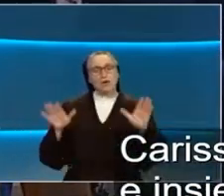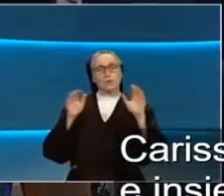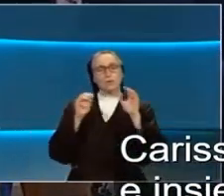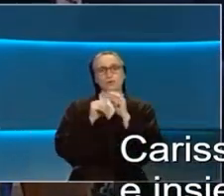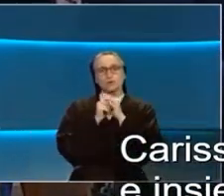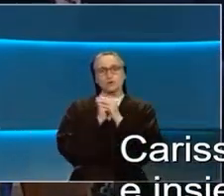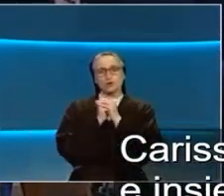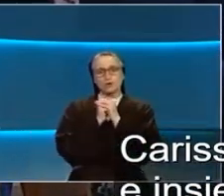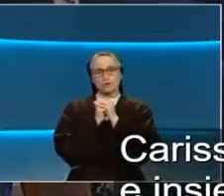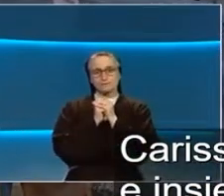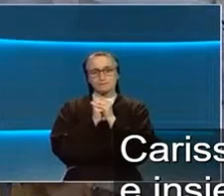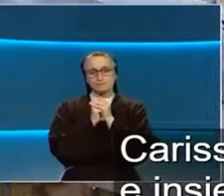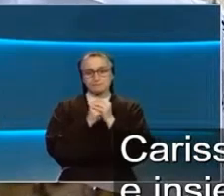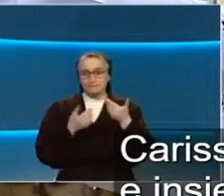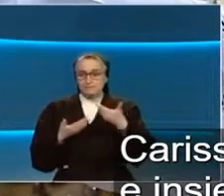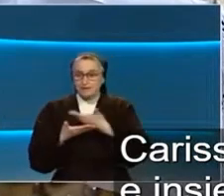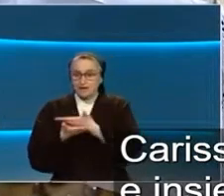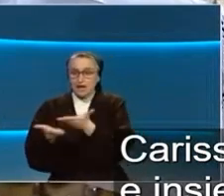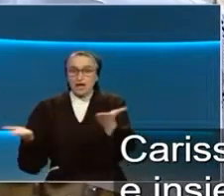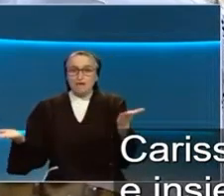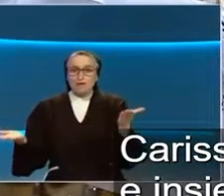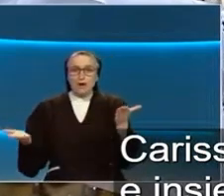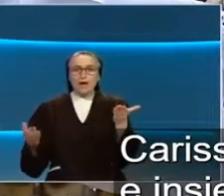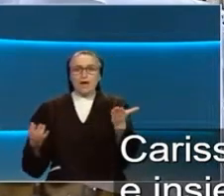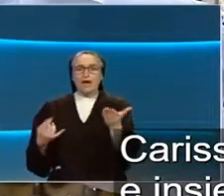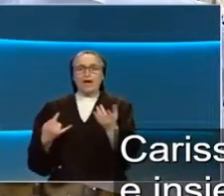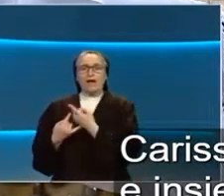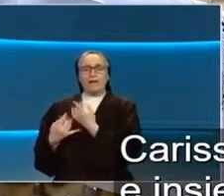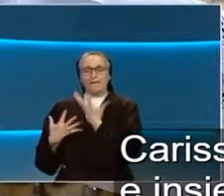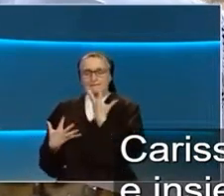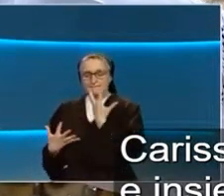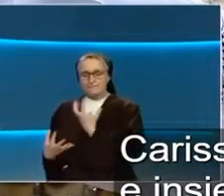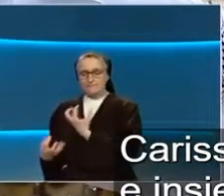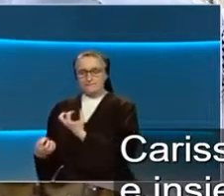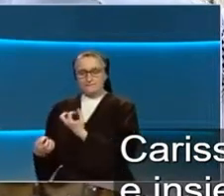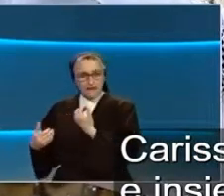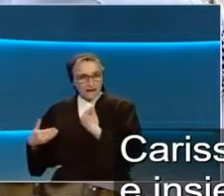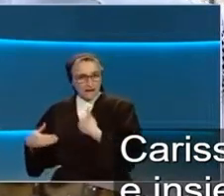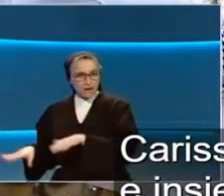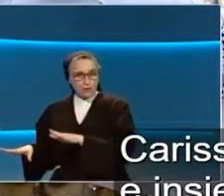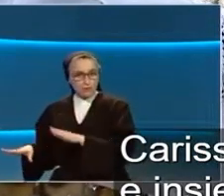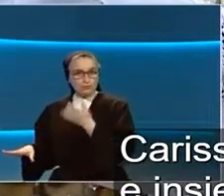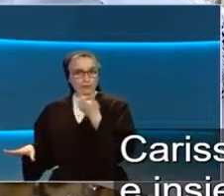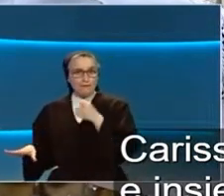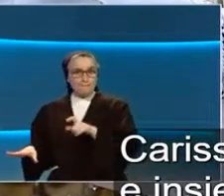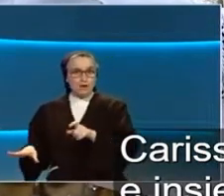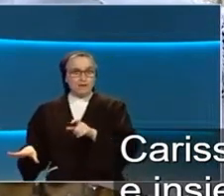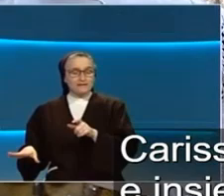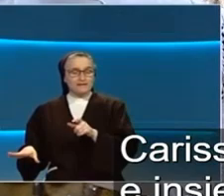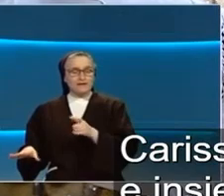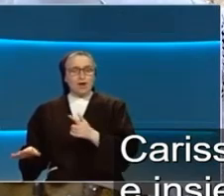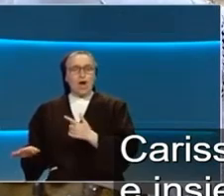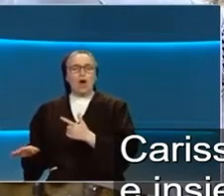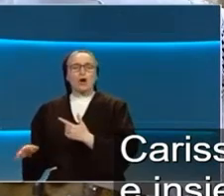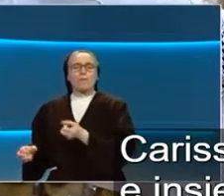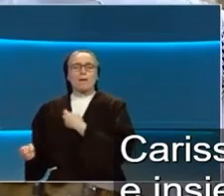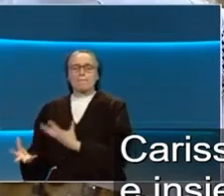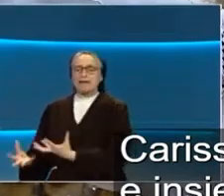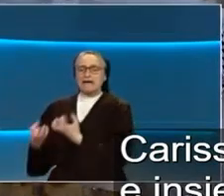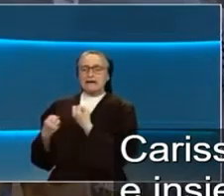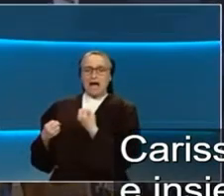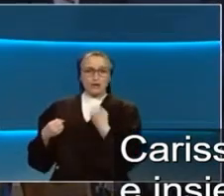Rinuncio. Rinunciate alle seduzioni del male per non lasciarvi dominare dal